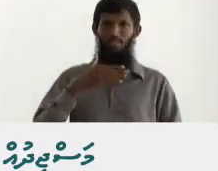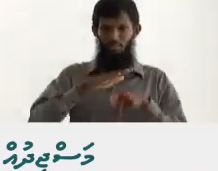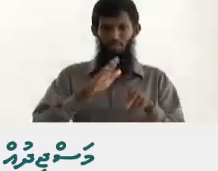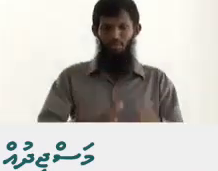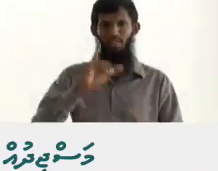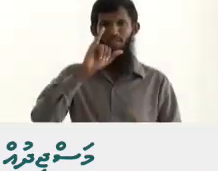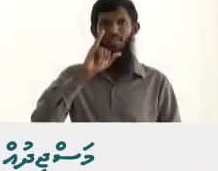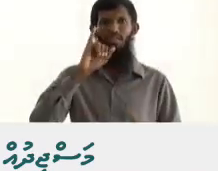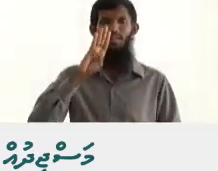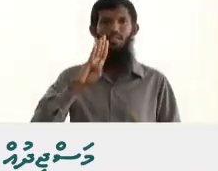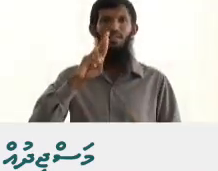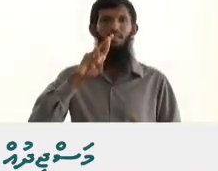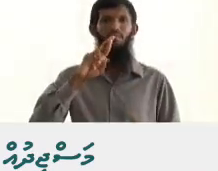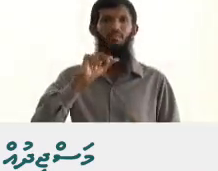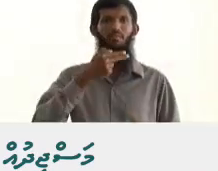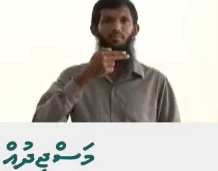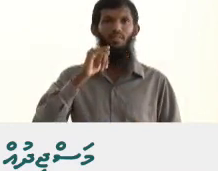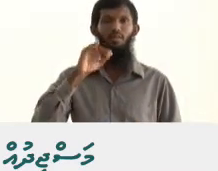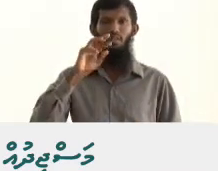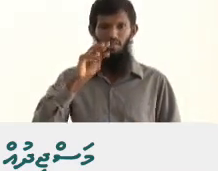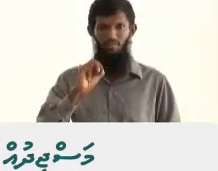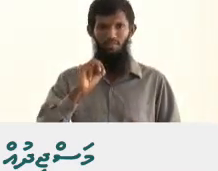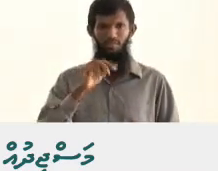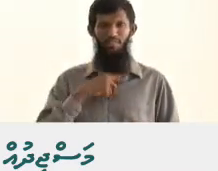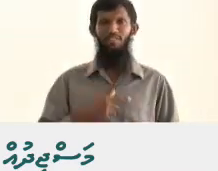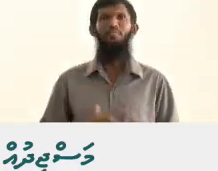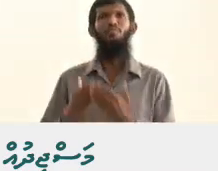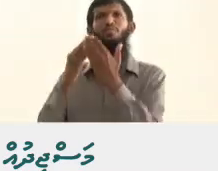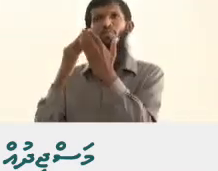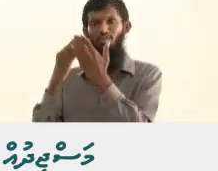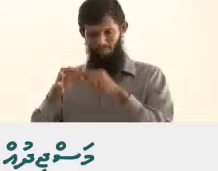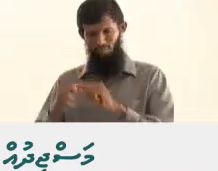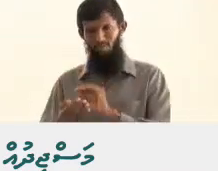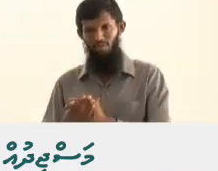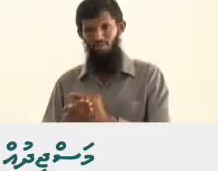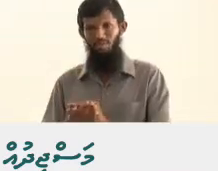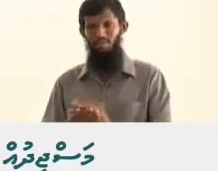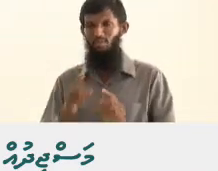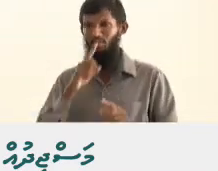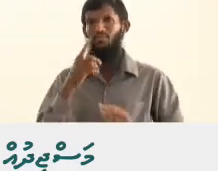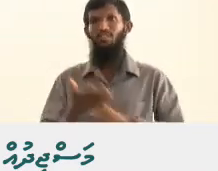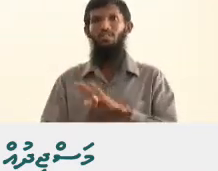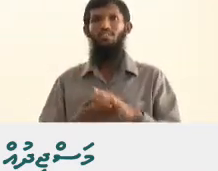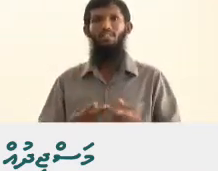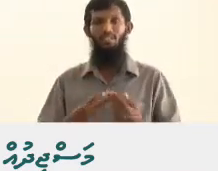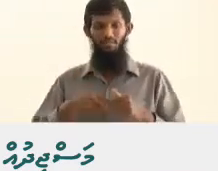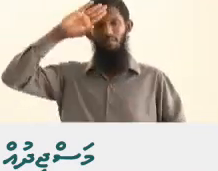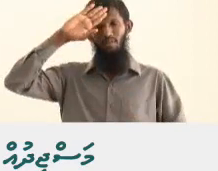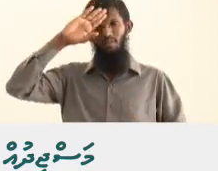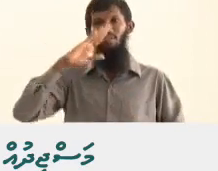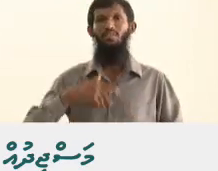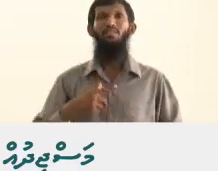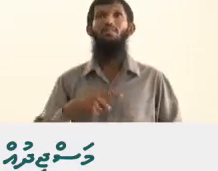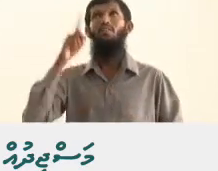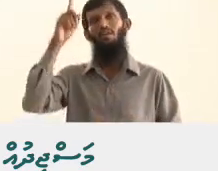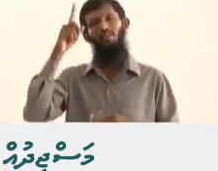fawe wa idha maridtu fa huwa yashfin manai aditimam balivejjenama bali